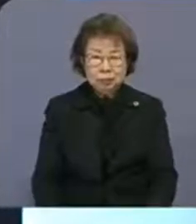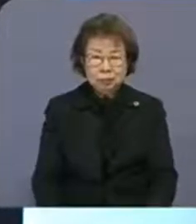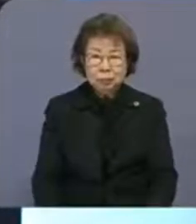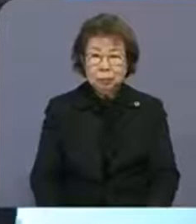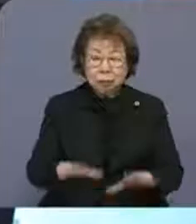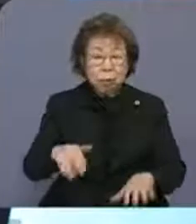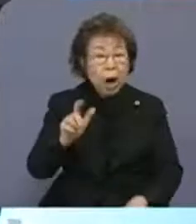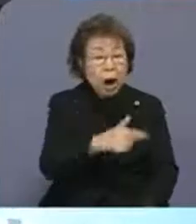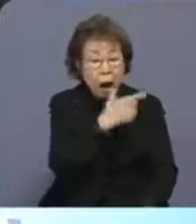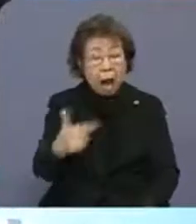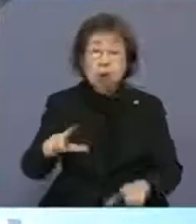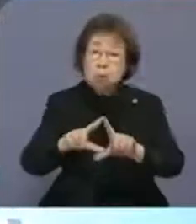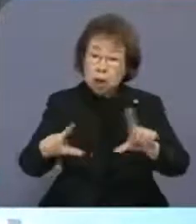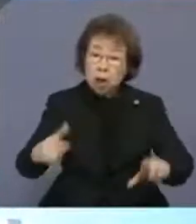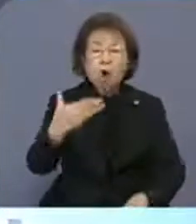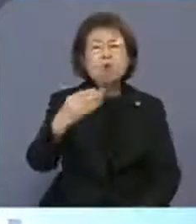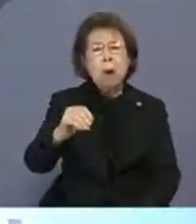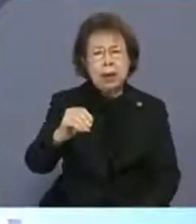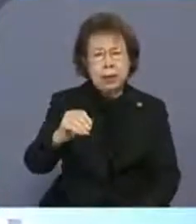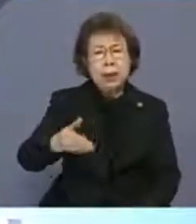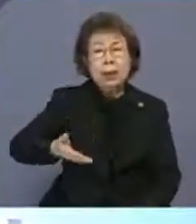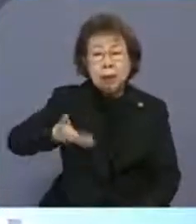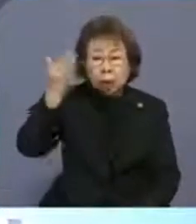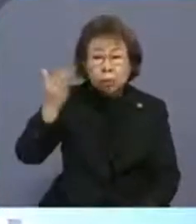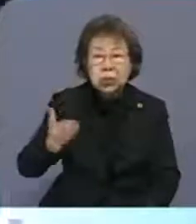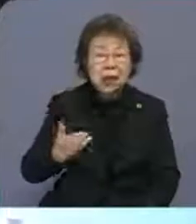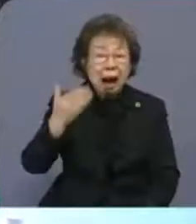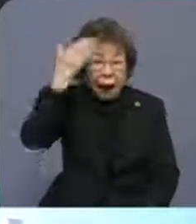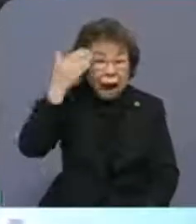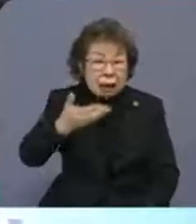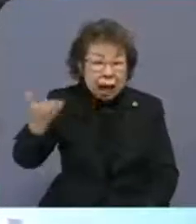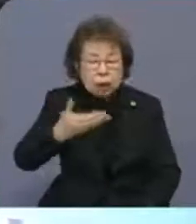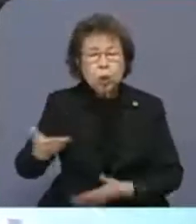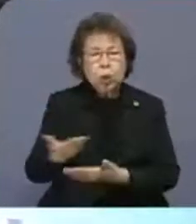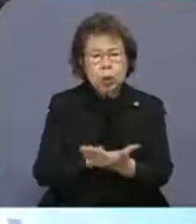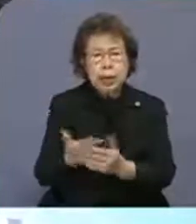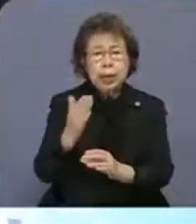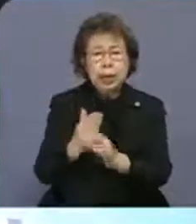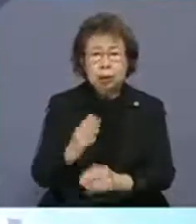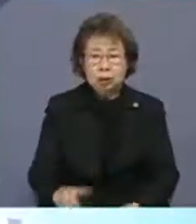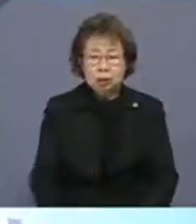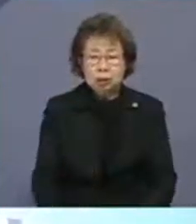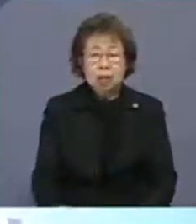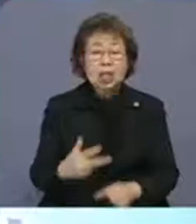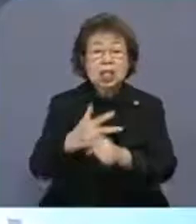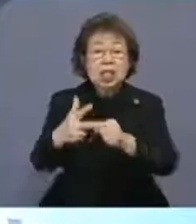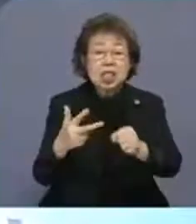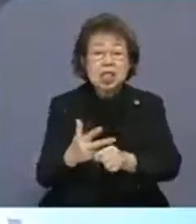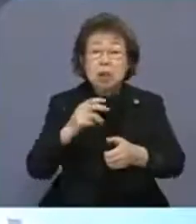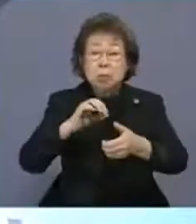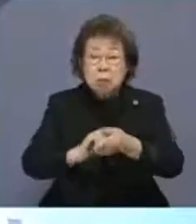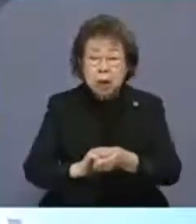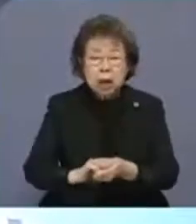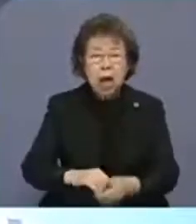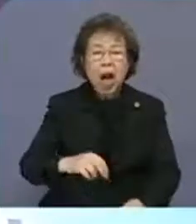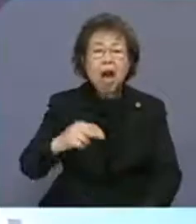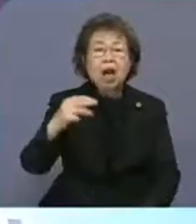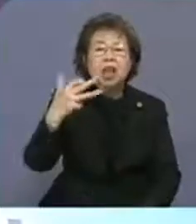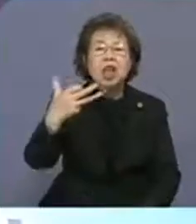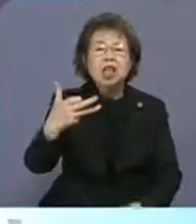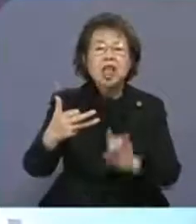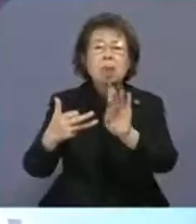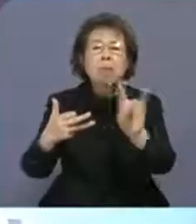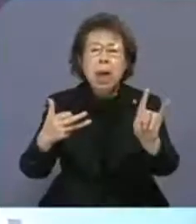우리 서로 하루 평균 이구만 톤이 넘는 탄소가 거래 됐는데요 이 7년만에 18배